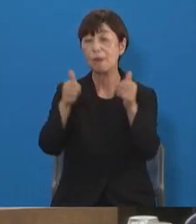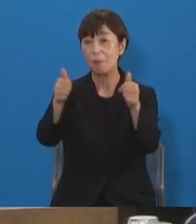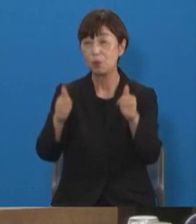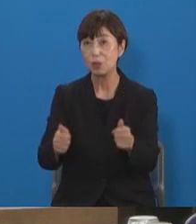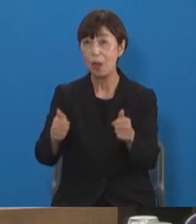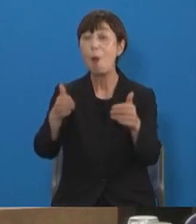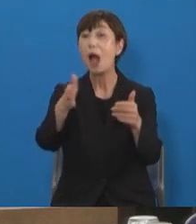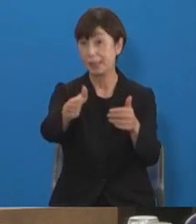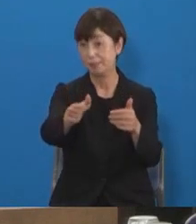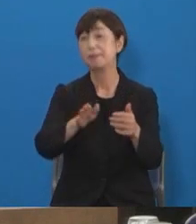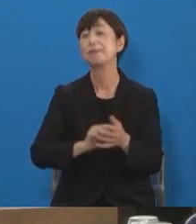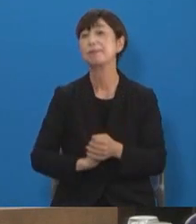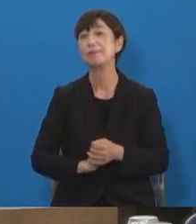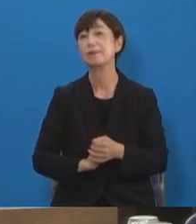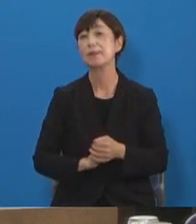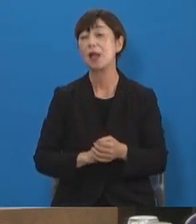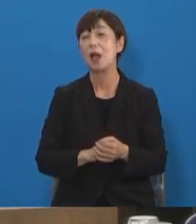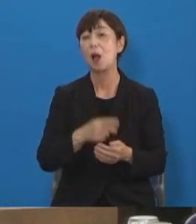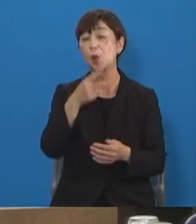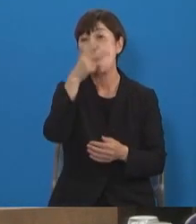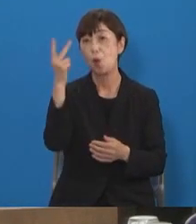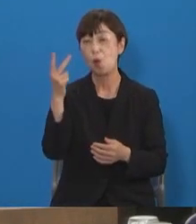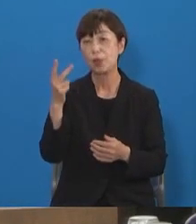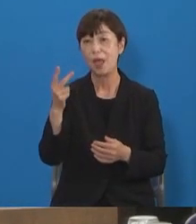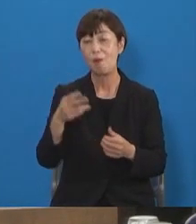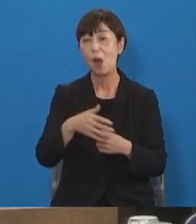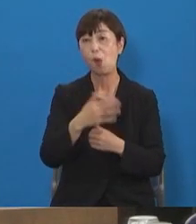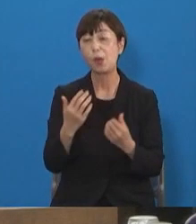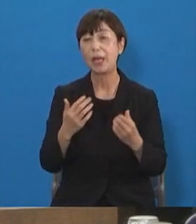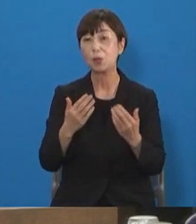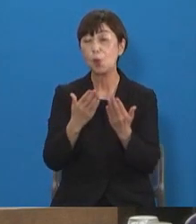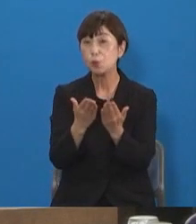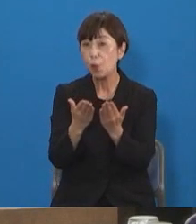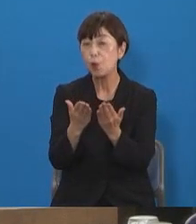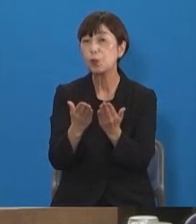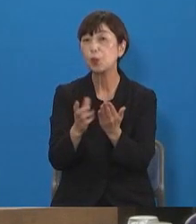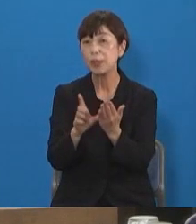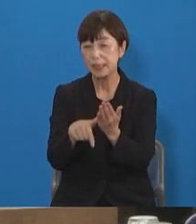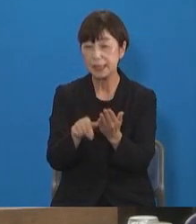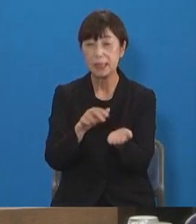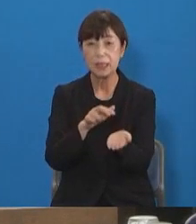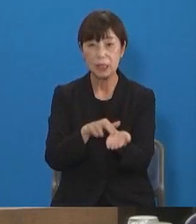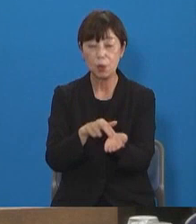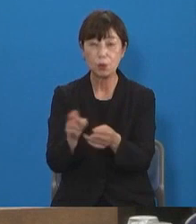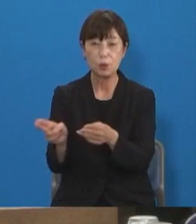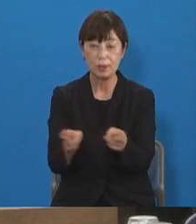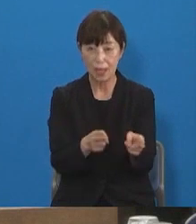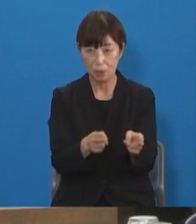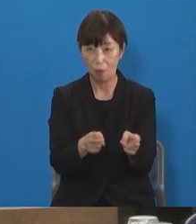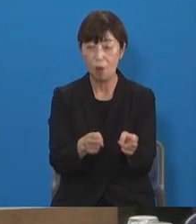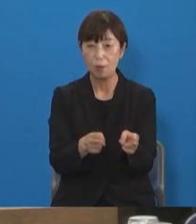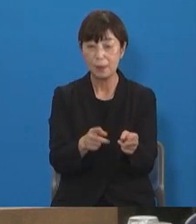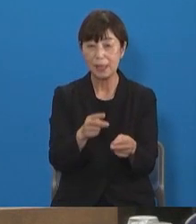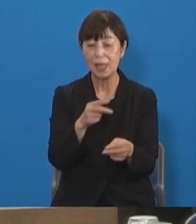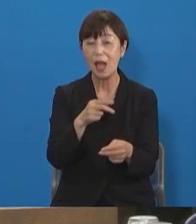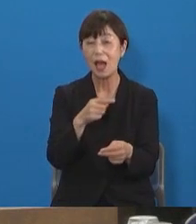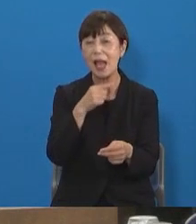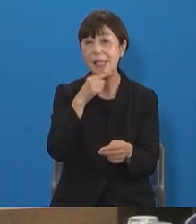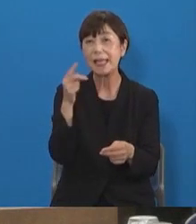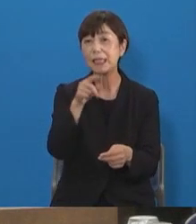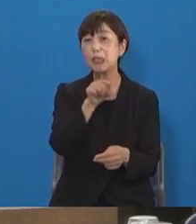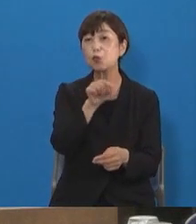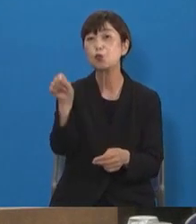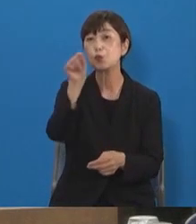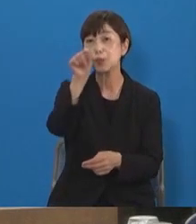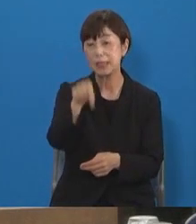い、高校では保健体育科で、我が国の保健医療制度や日本赤十字社の活動を学ぶ際に、合わせて